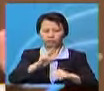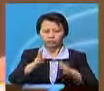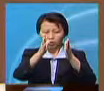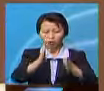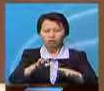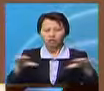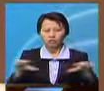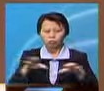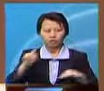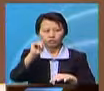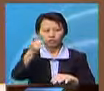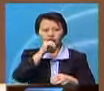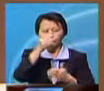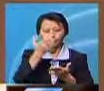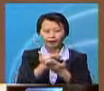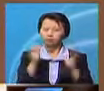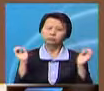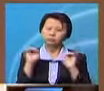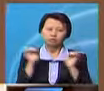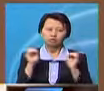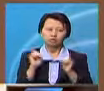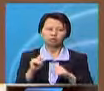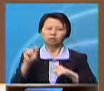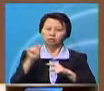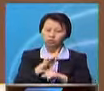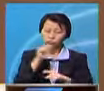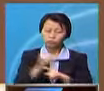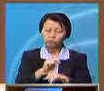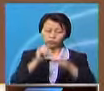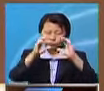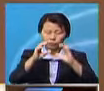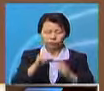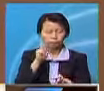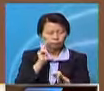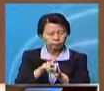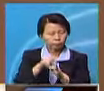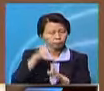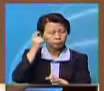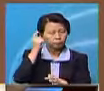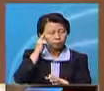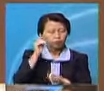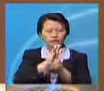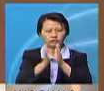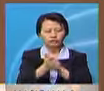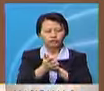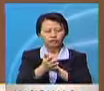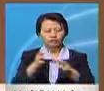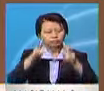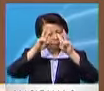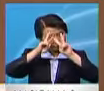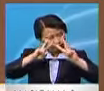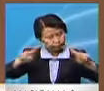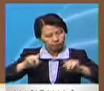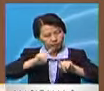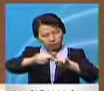penganut-penganutnya melakukan sesuatu yang tidak baik. Gunakan pendekatan psikologi supaya